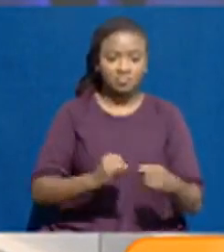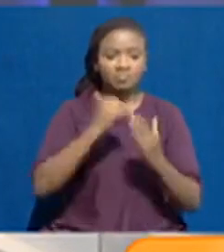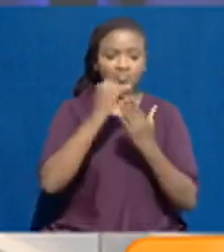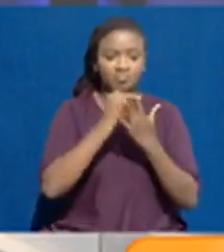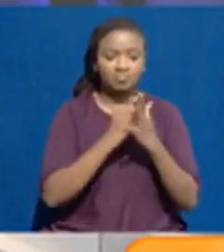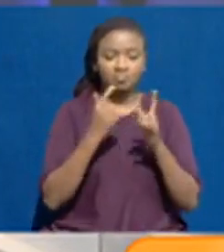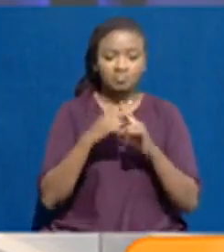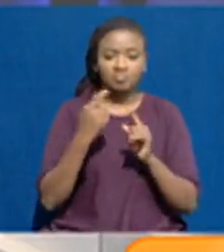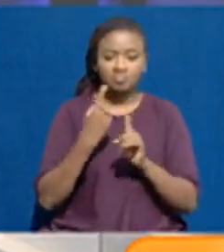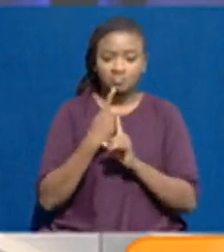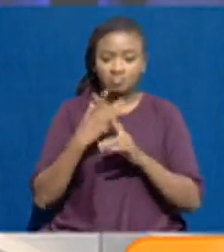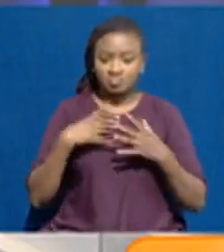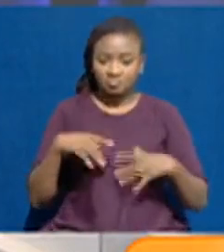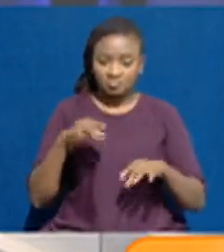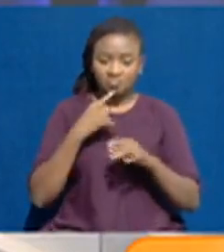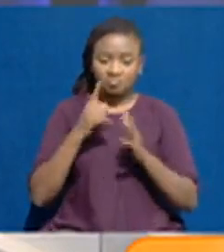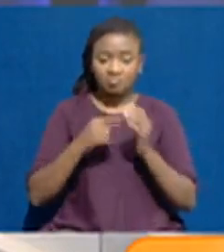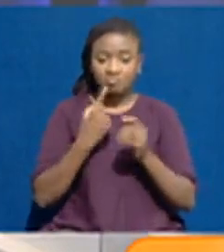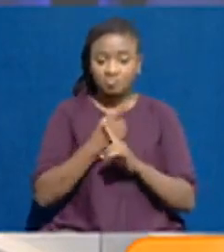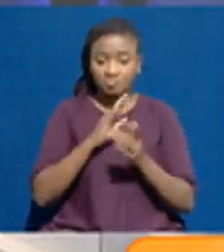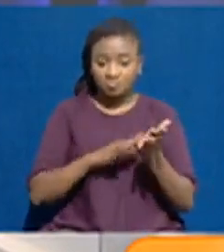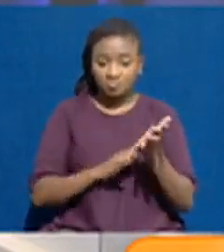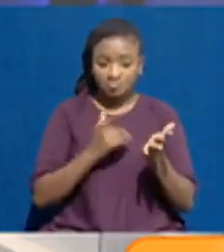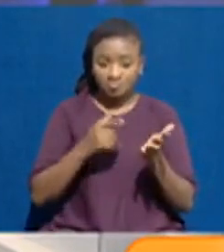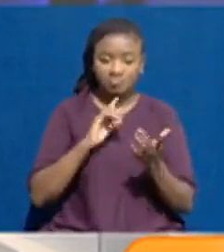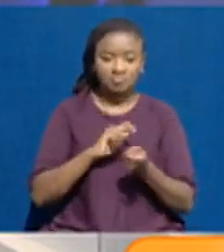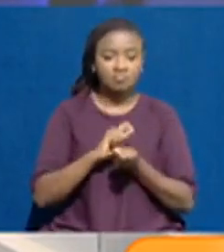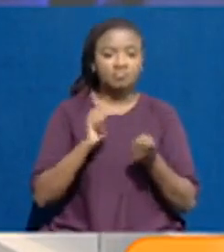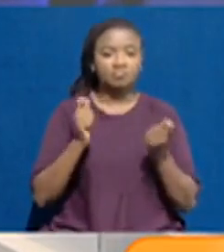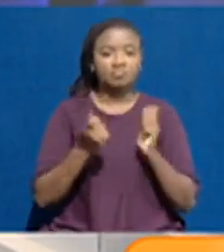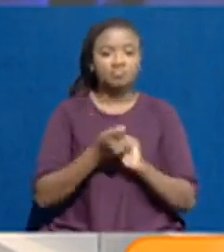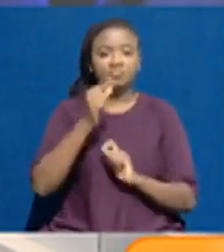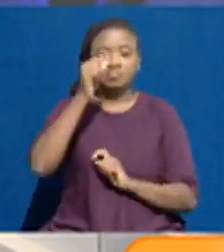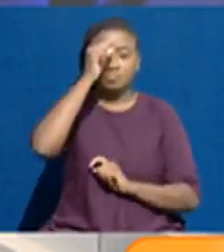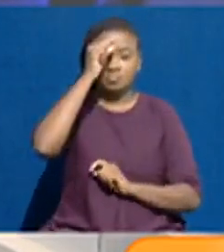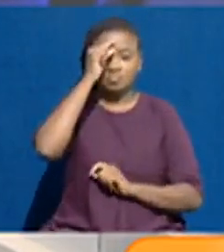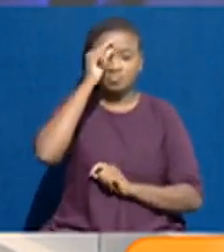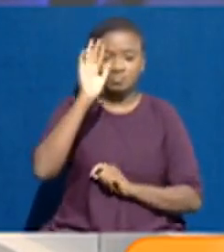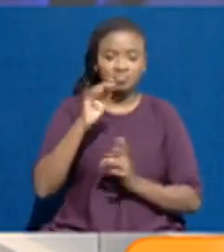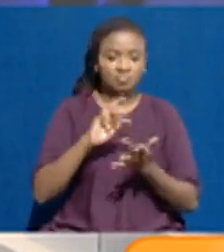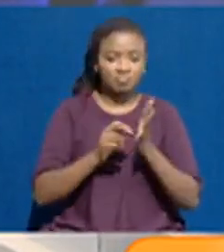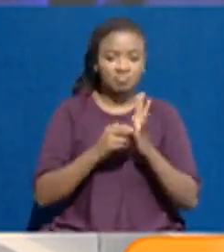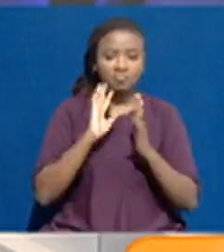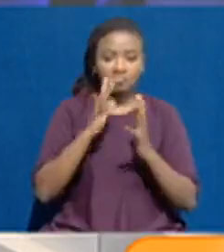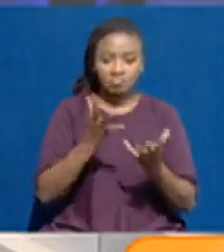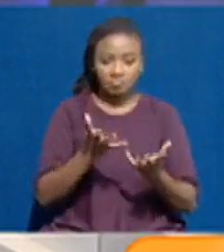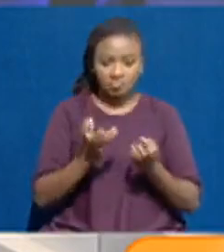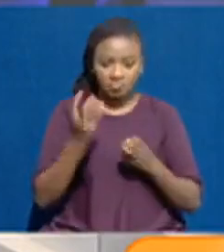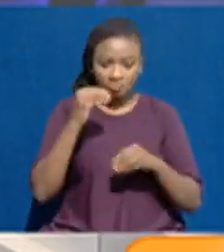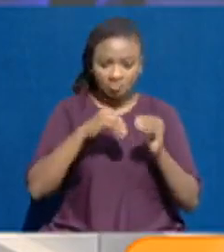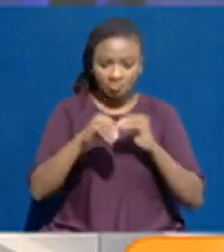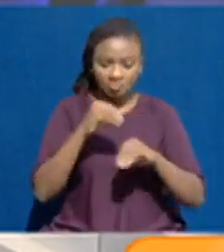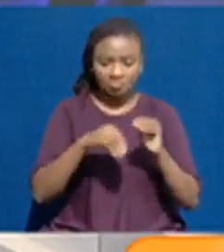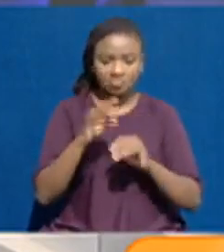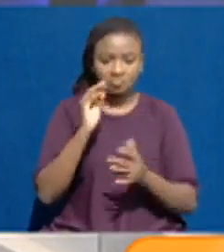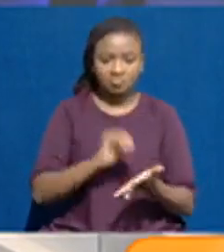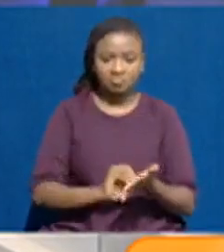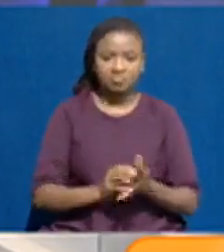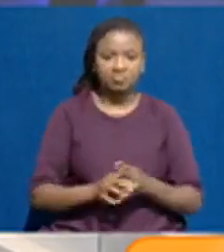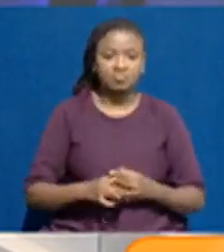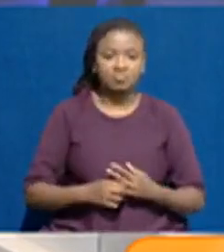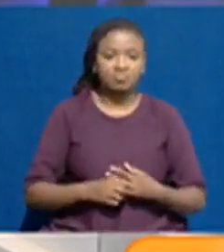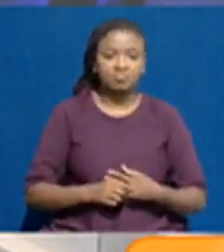wa katiba wanadokeza kuwa baadhi ya mapendekezo yatabadilisha masuala ya utawala na hivyo taifa litahitaji kuandaa kura ya maamuzi. Mawakili